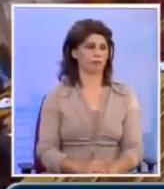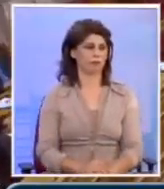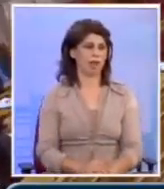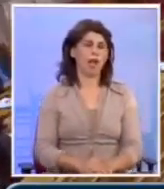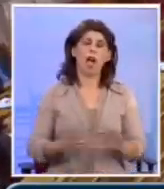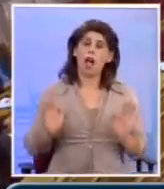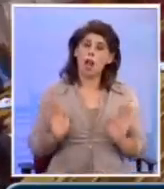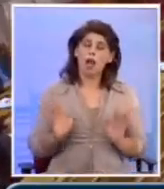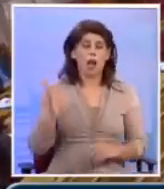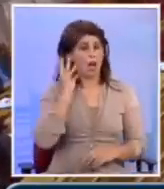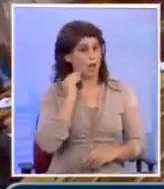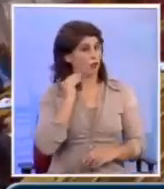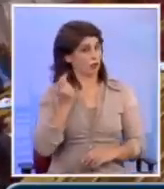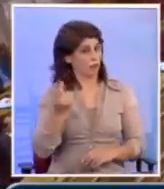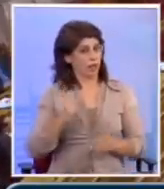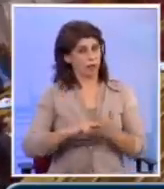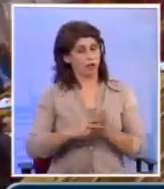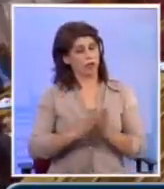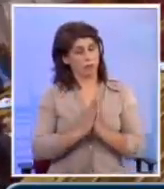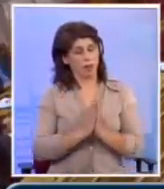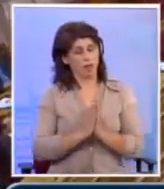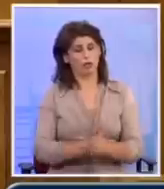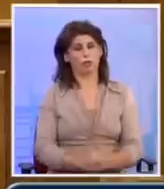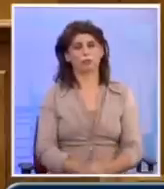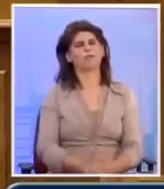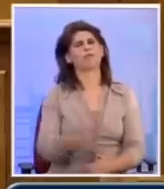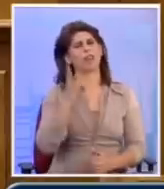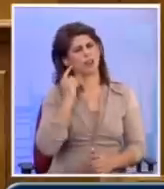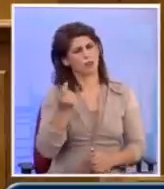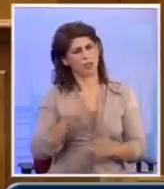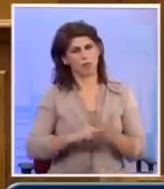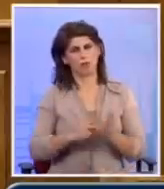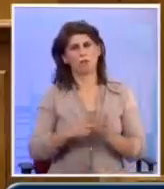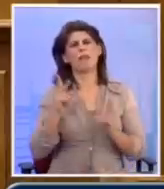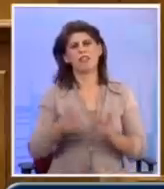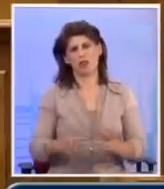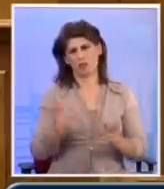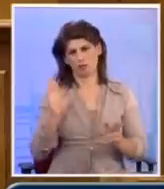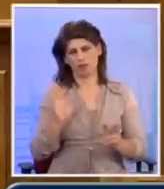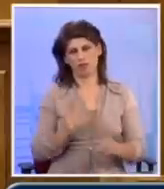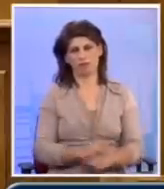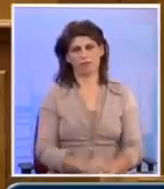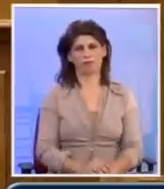Αλλά ακούστε με λίγο προσοχή, σας παρακαλώ. Ακούστε με λίγο προσοχή και με διακόπτετε.